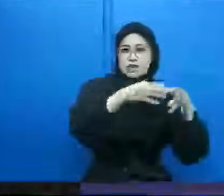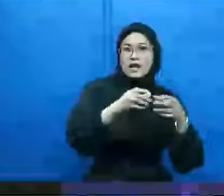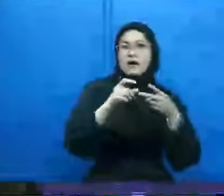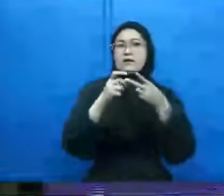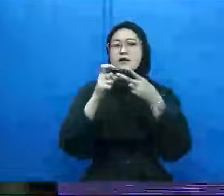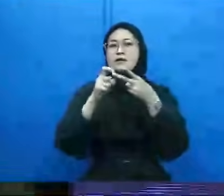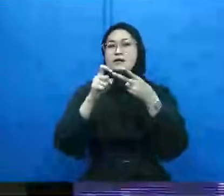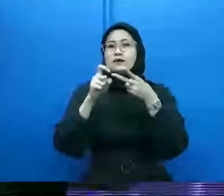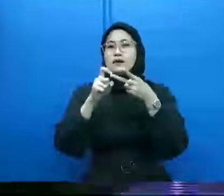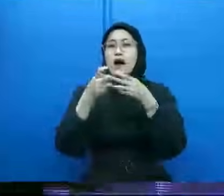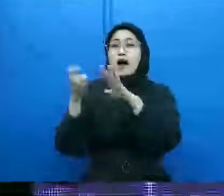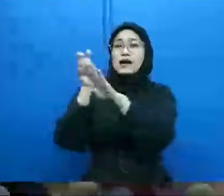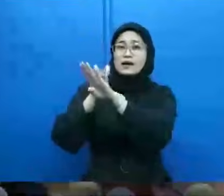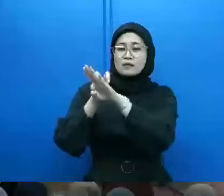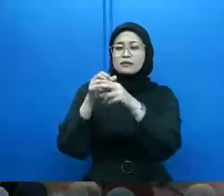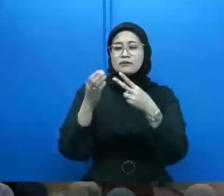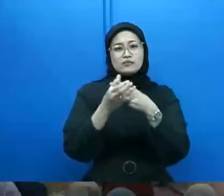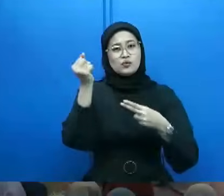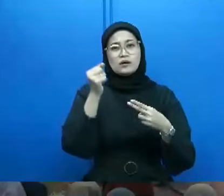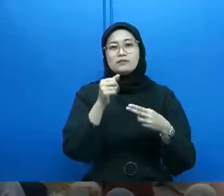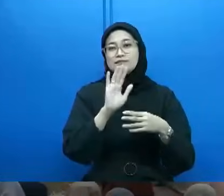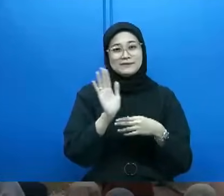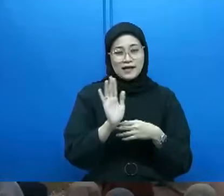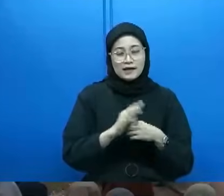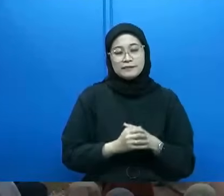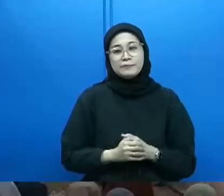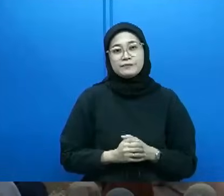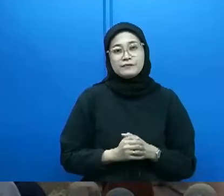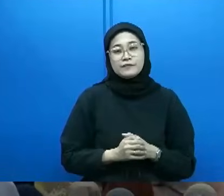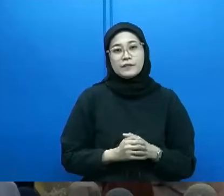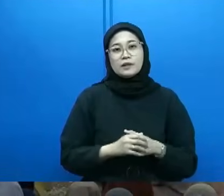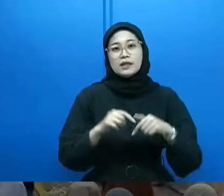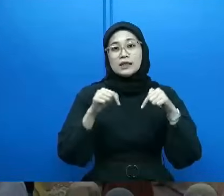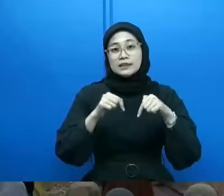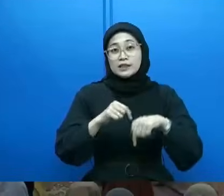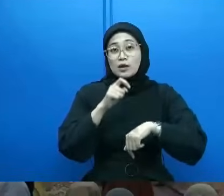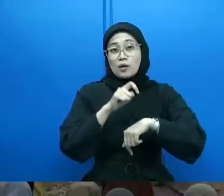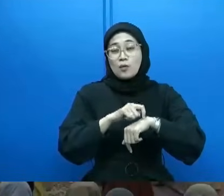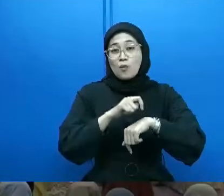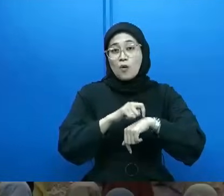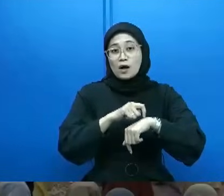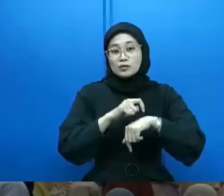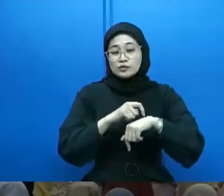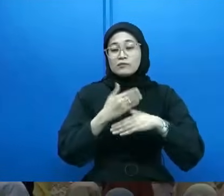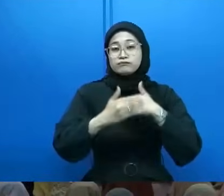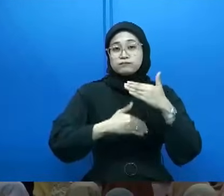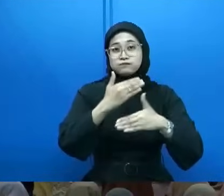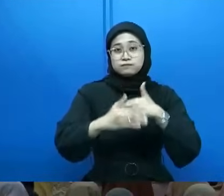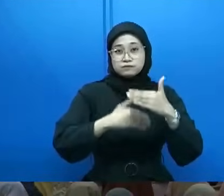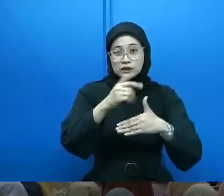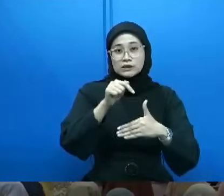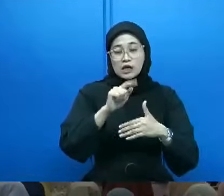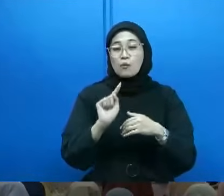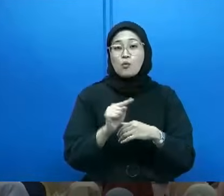kubur mendapatkan ketenangan. Bagaimana caranya? Ini yang kita selesaikan dalam tempo waktu yang disediakan bagi kita semua. Baik, silakan kita